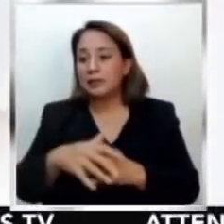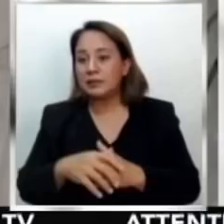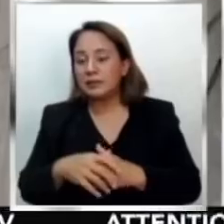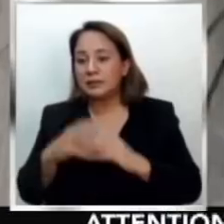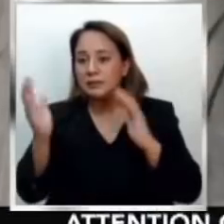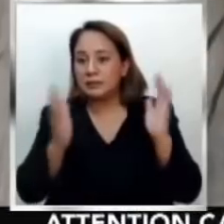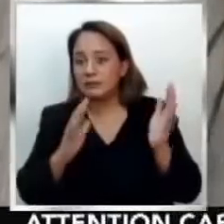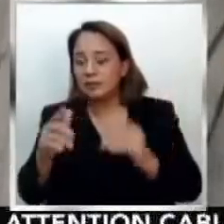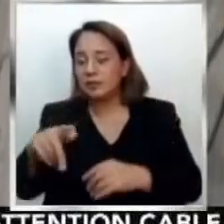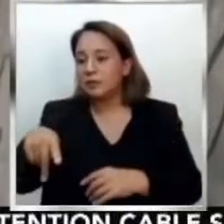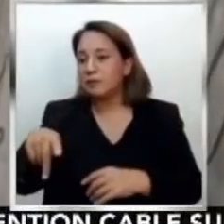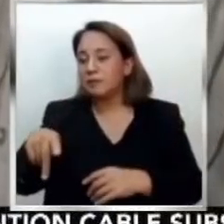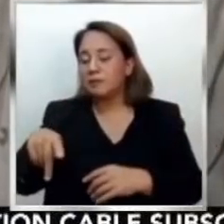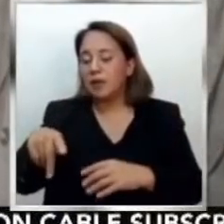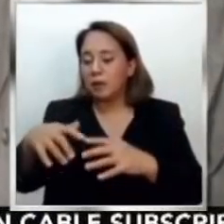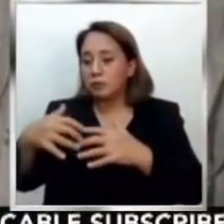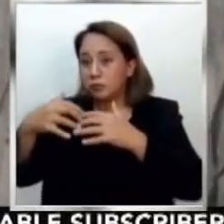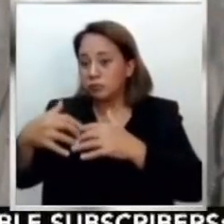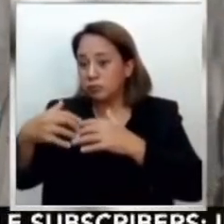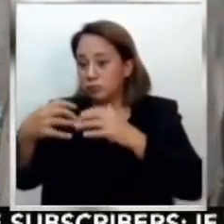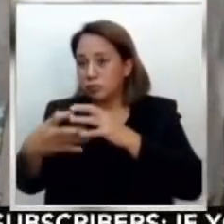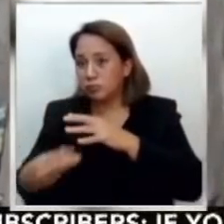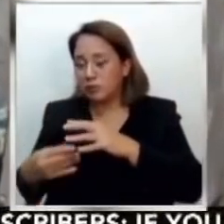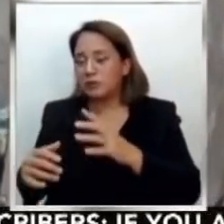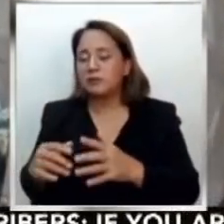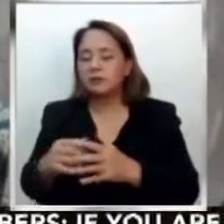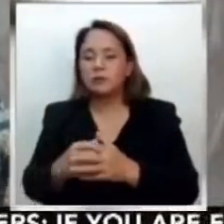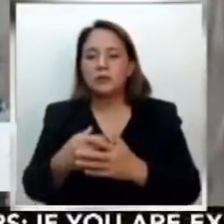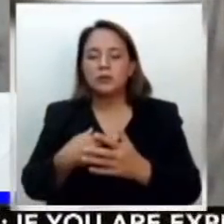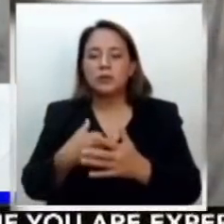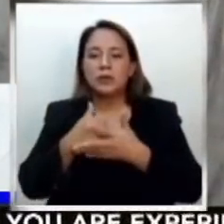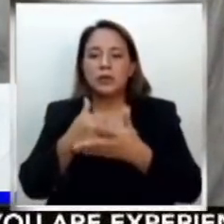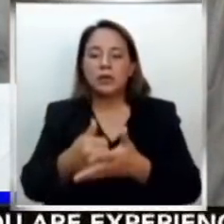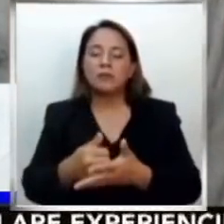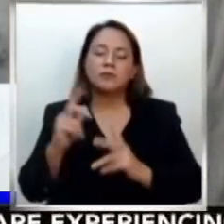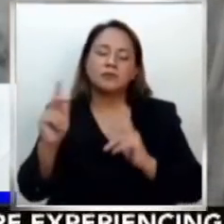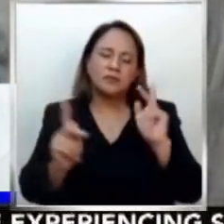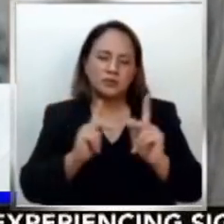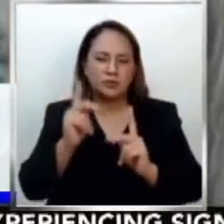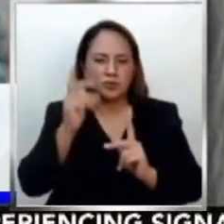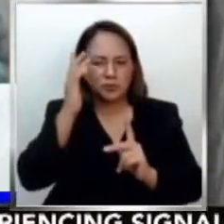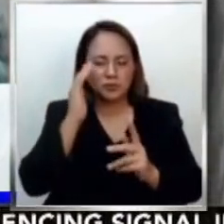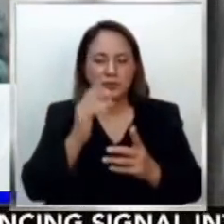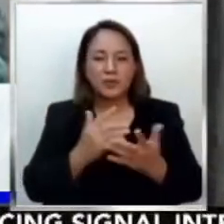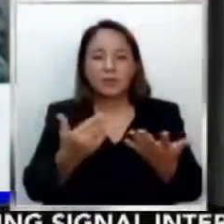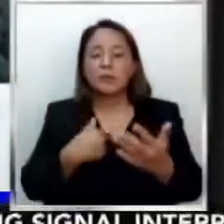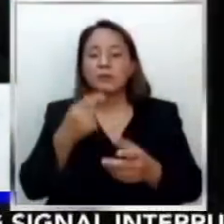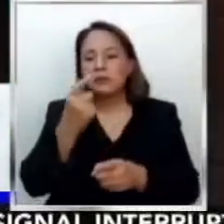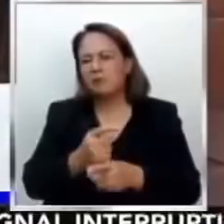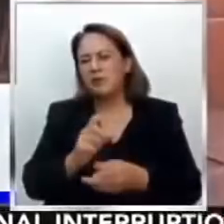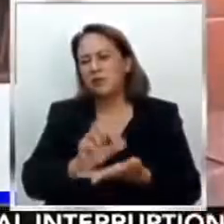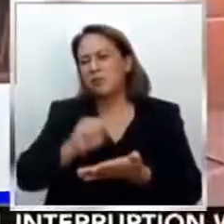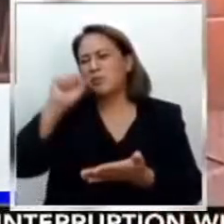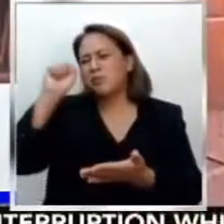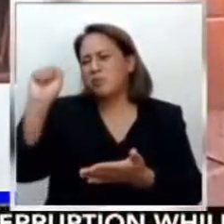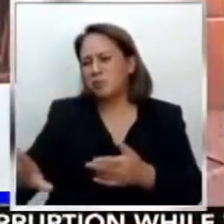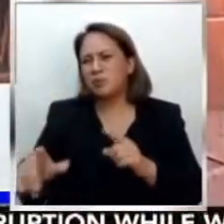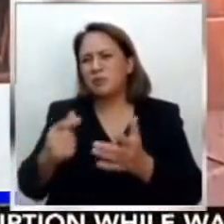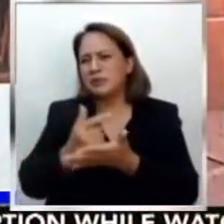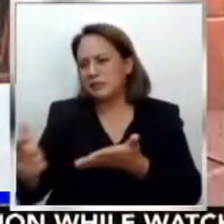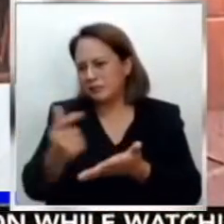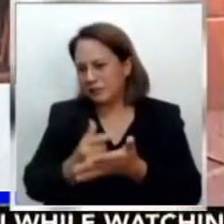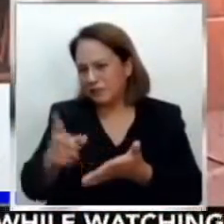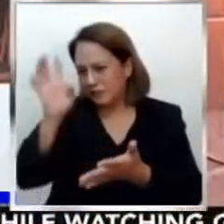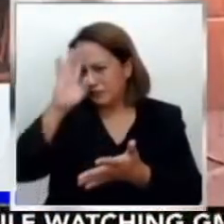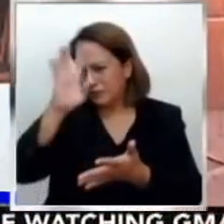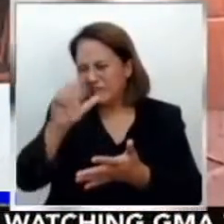station. Malaking tulong daw ang pakikipagtulungan ng taong bayan, gaya ng wastong pagtatapon ng basura. Di tulad ng mga